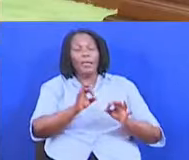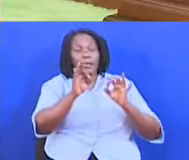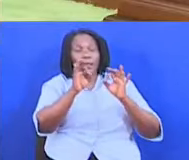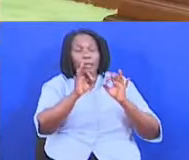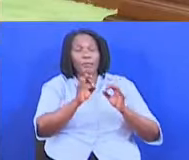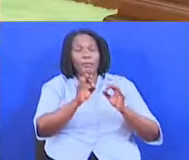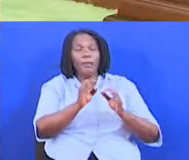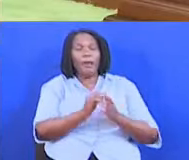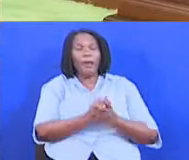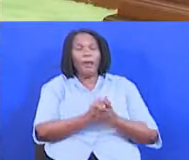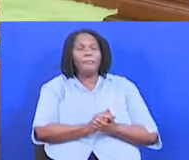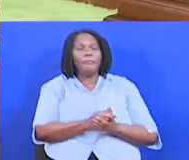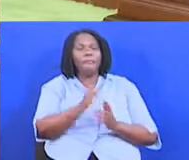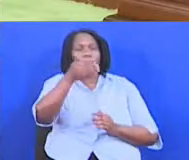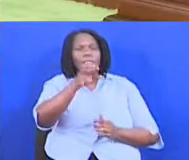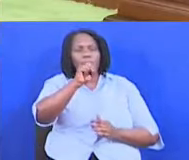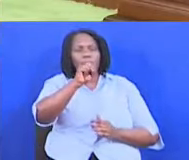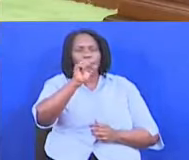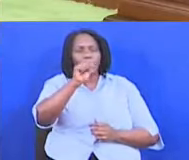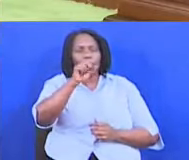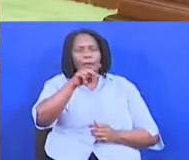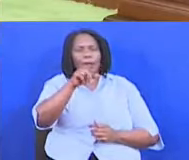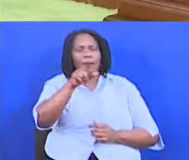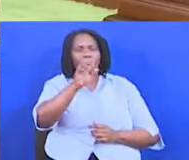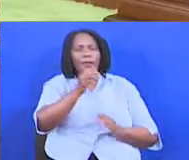Mheshimiwa Festo Richard Sangaja ndani.